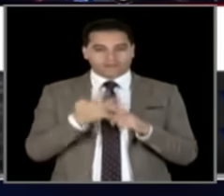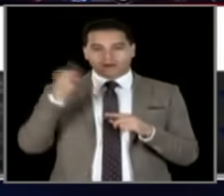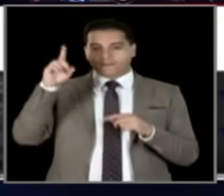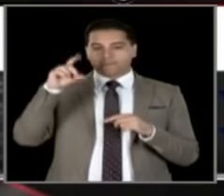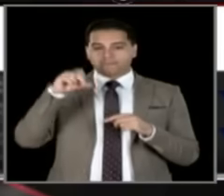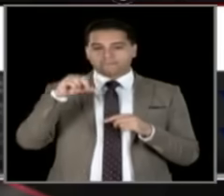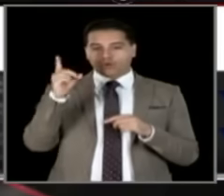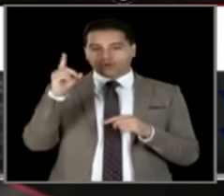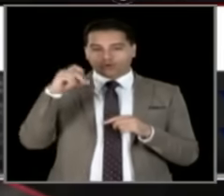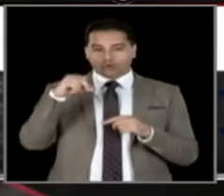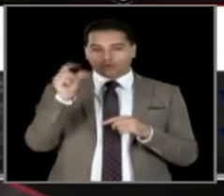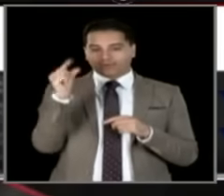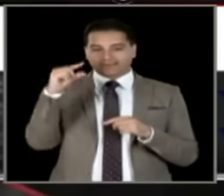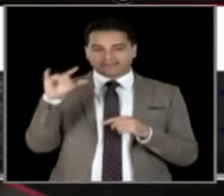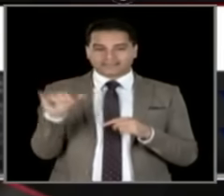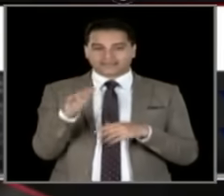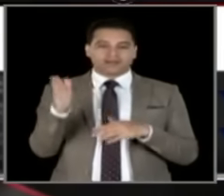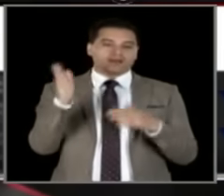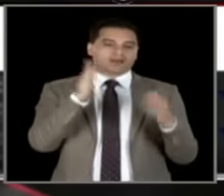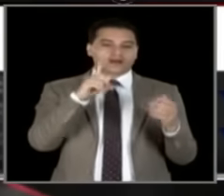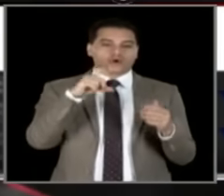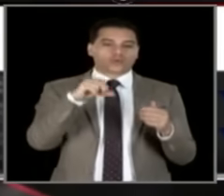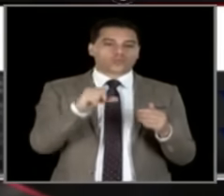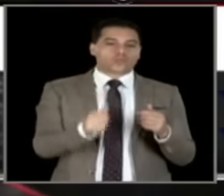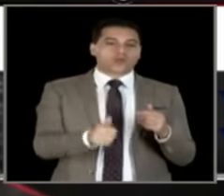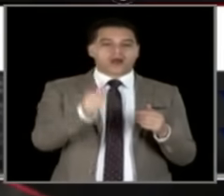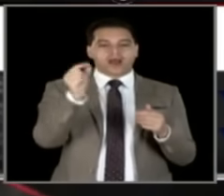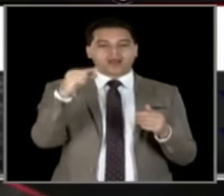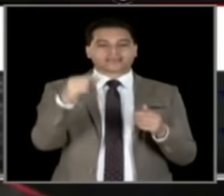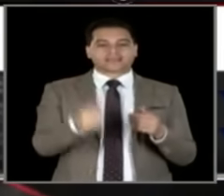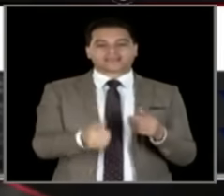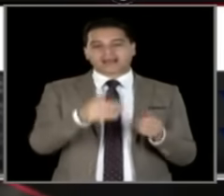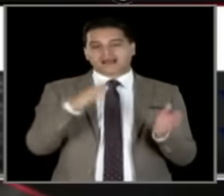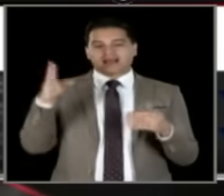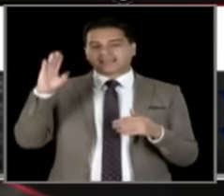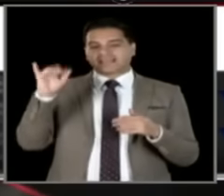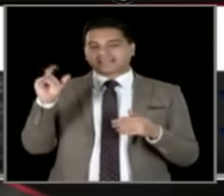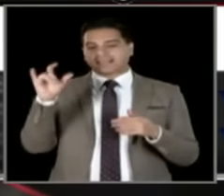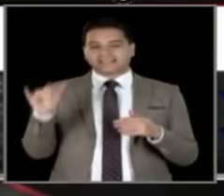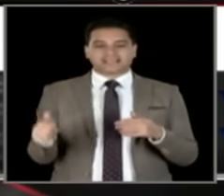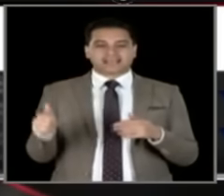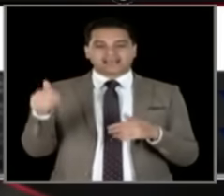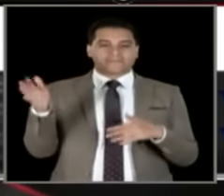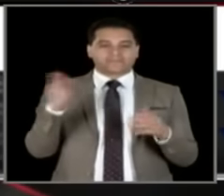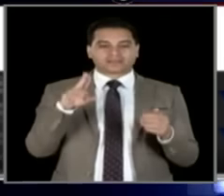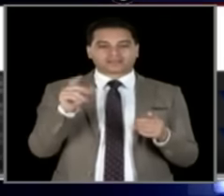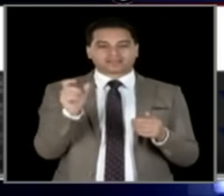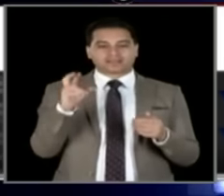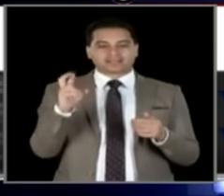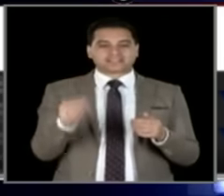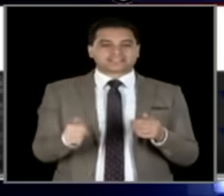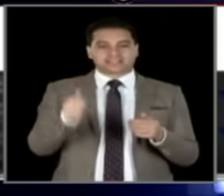4 اختيارات: بروندي، رواندا، كينيا، تنزانيا. الماو ماو.